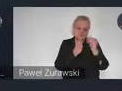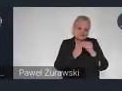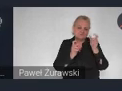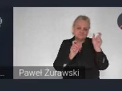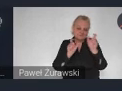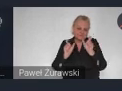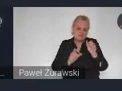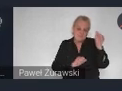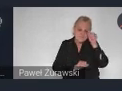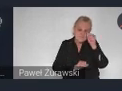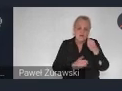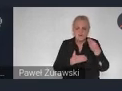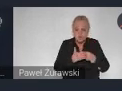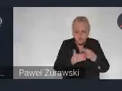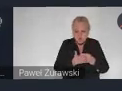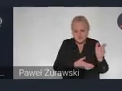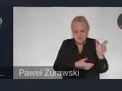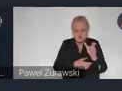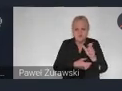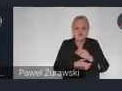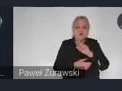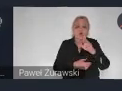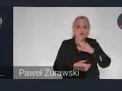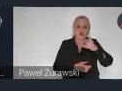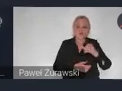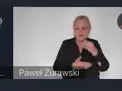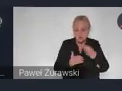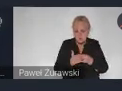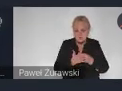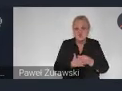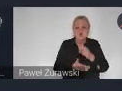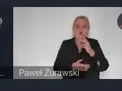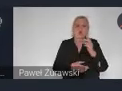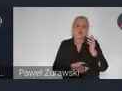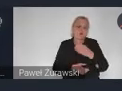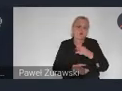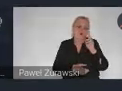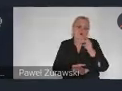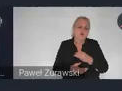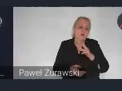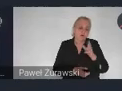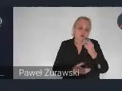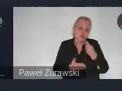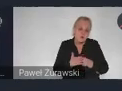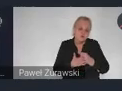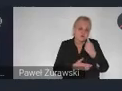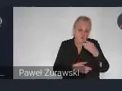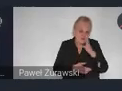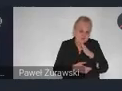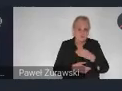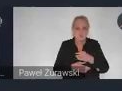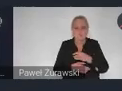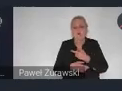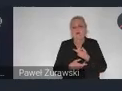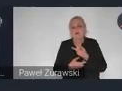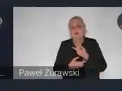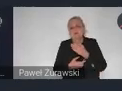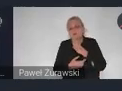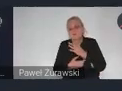nazwy kosztu rodzaju kosztu kosztu jednostkowego czyli liczby jednostek Mamy również do